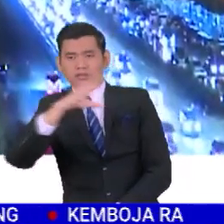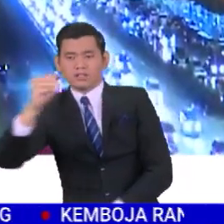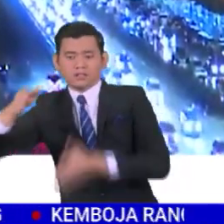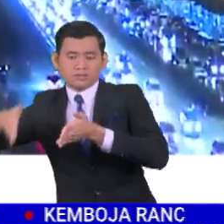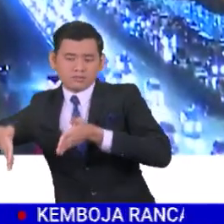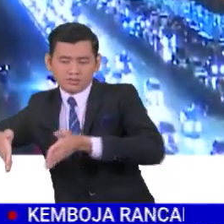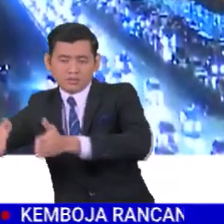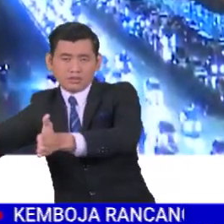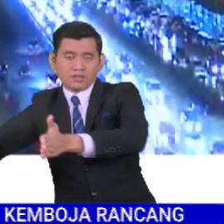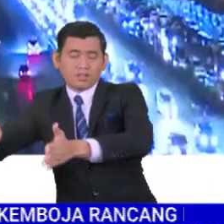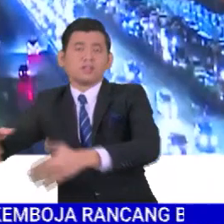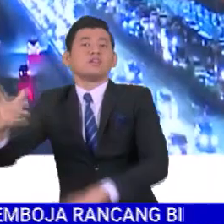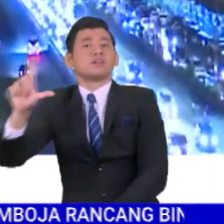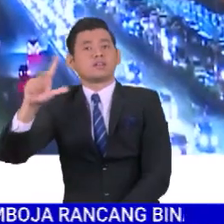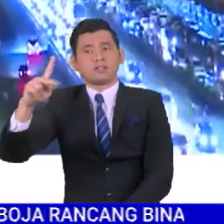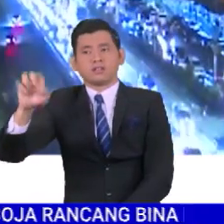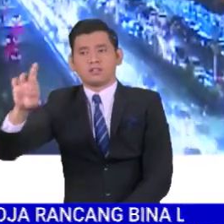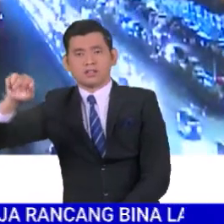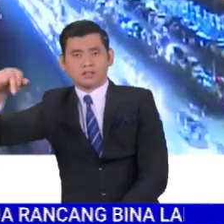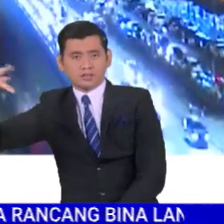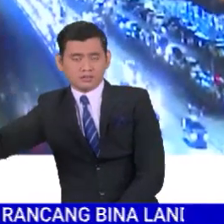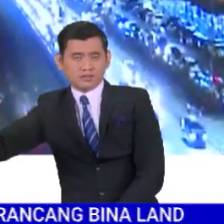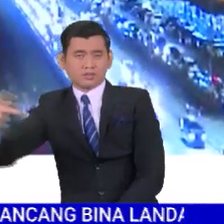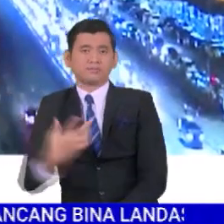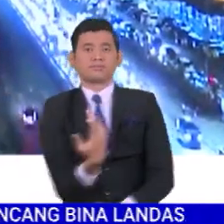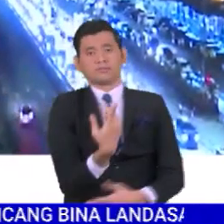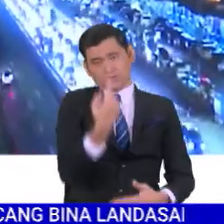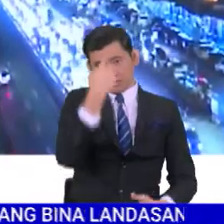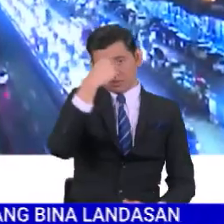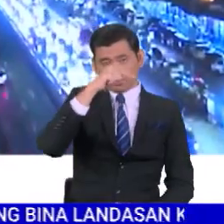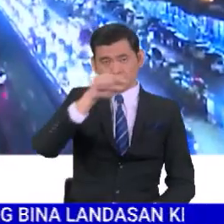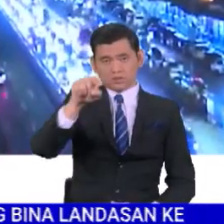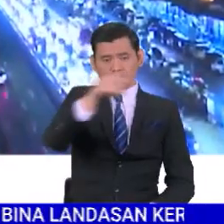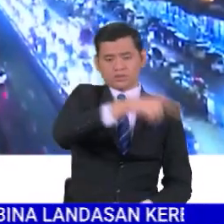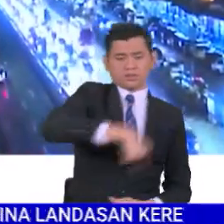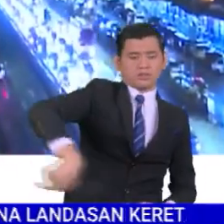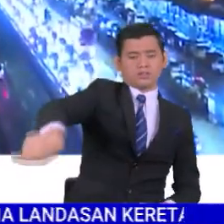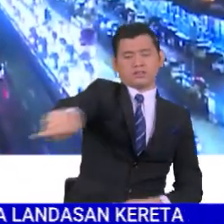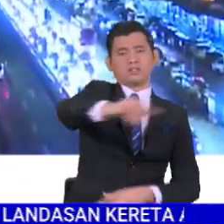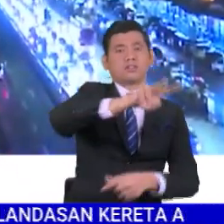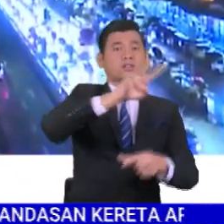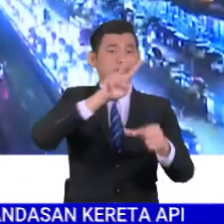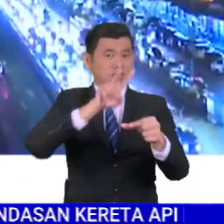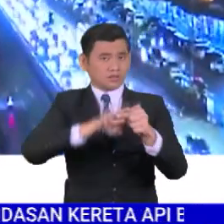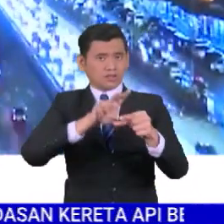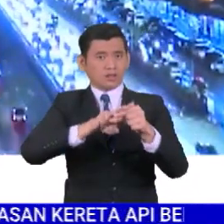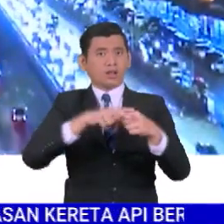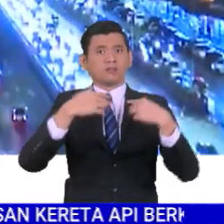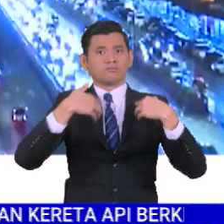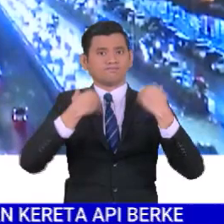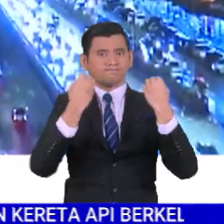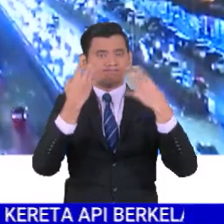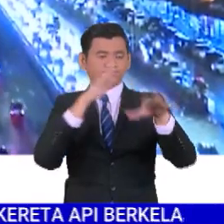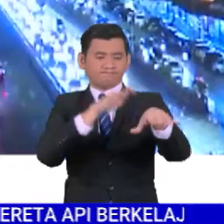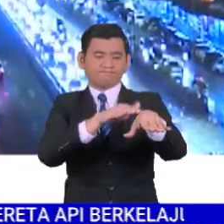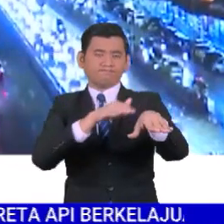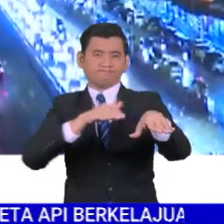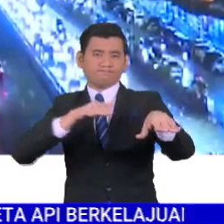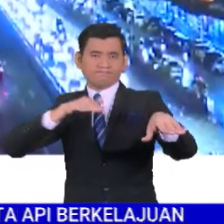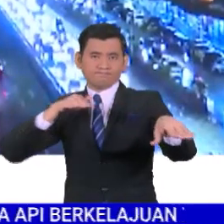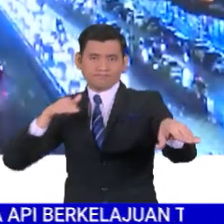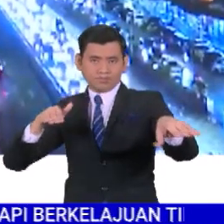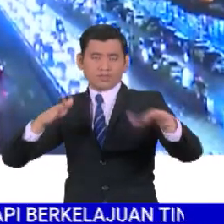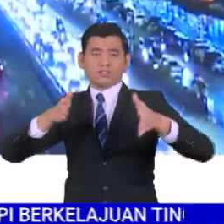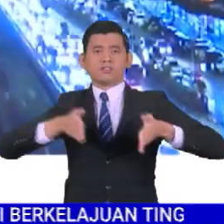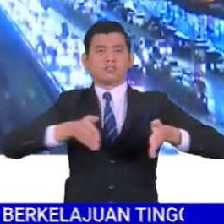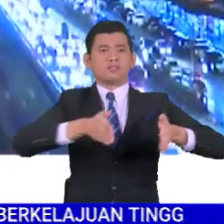daripada itu, trafik menuju ke Lembah Kelang juga didapati mengalami pertambahan, di mana beberapa lokasi yang kita kenal pasti adalah di